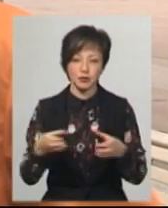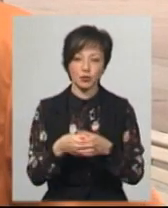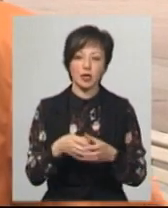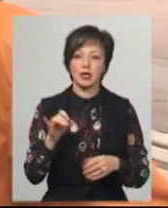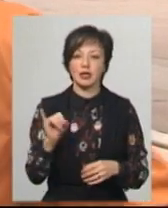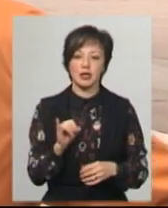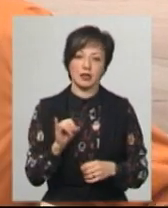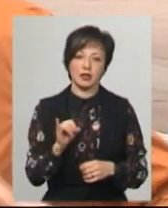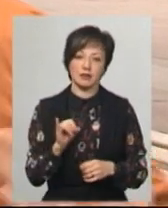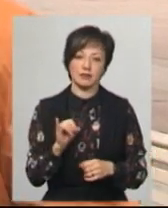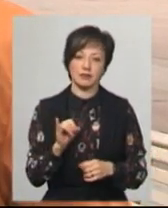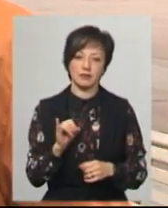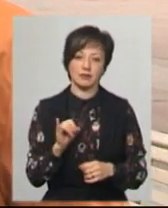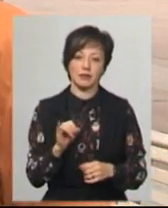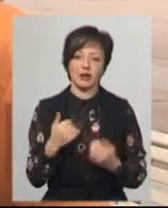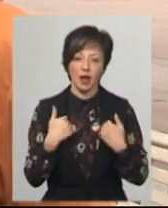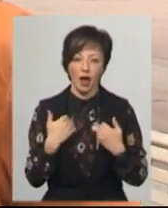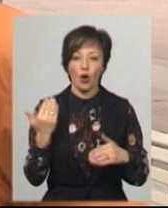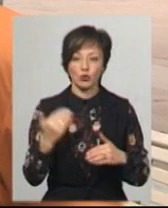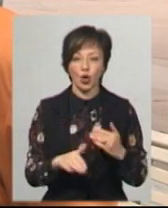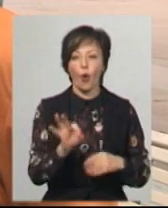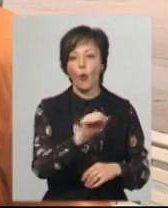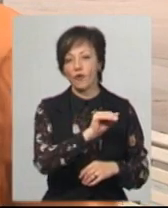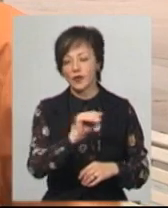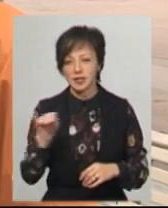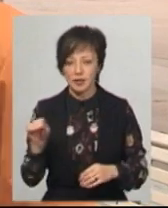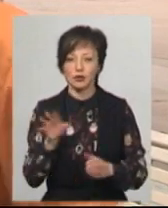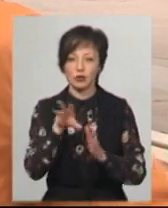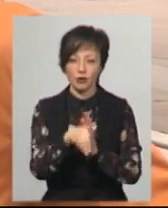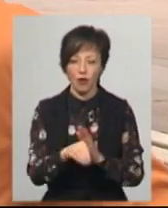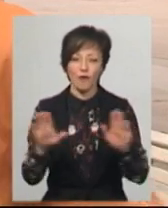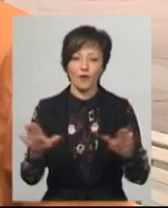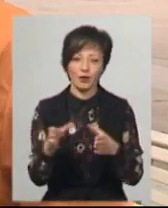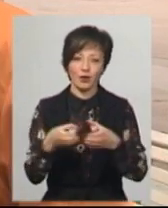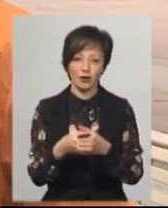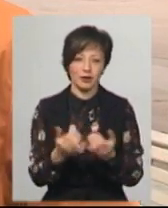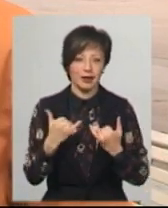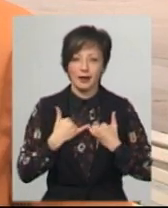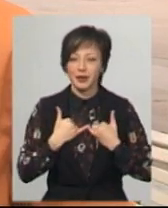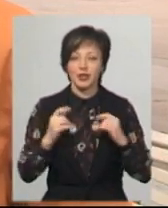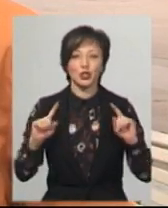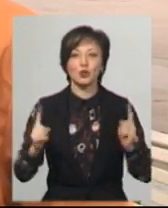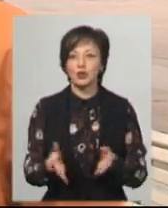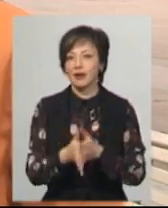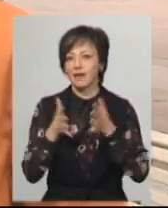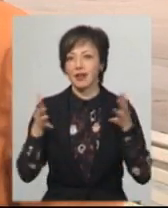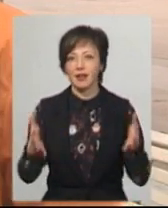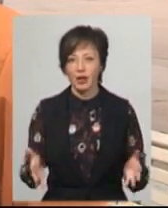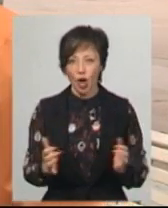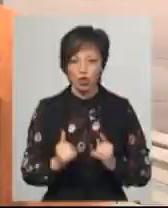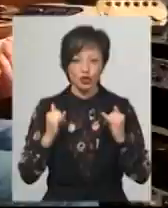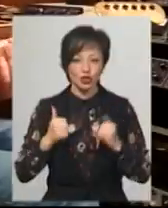І я вже офіційно став вокалістом гурту «Тартак». Це для мене дуже велика честь